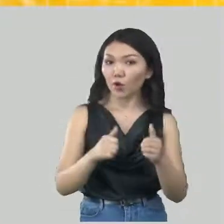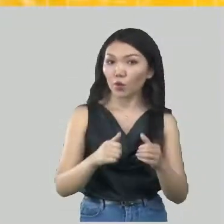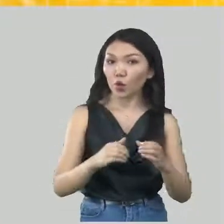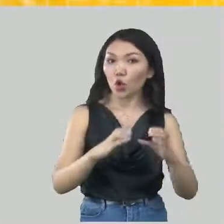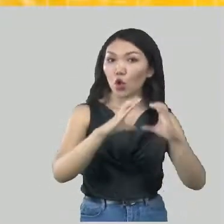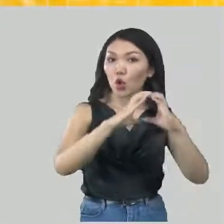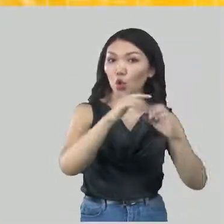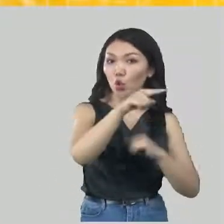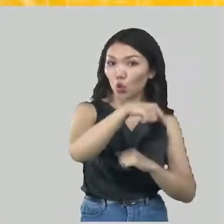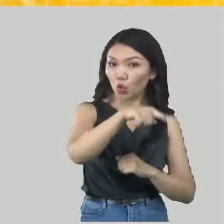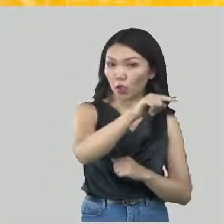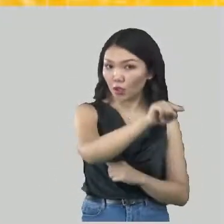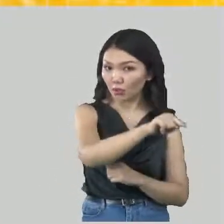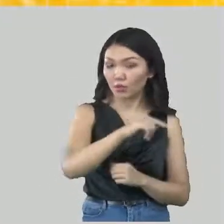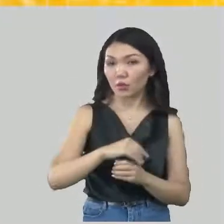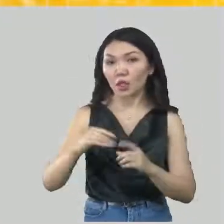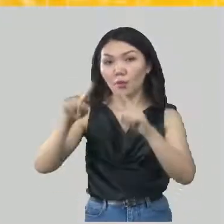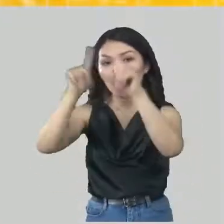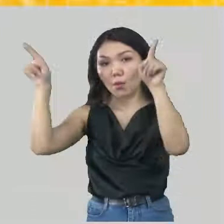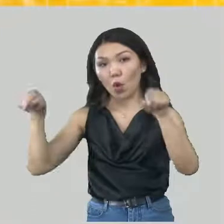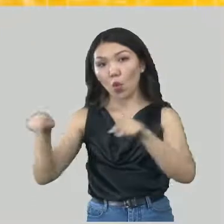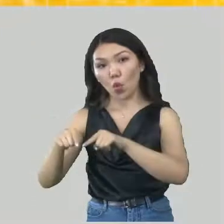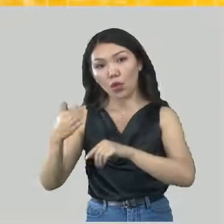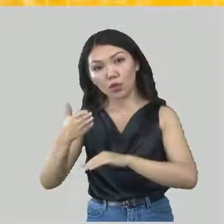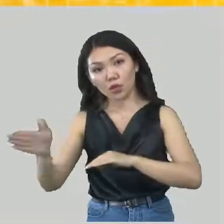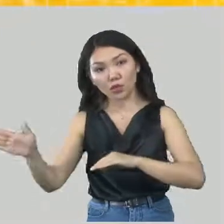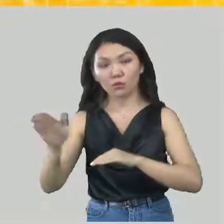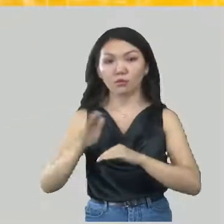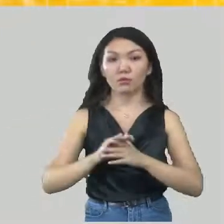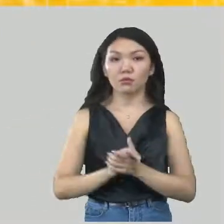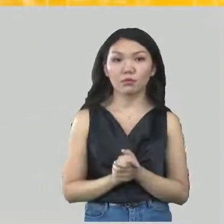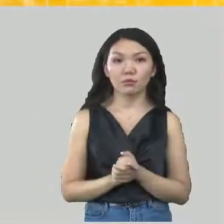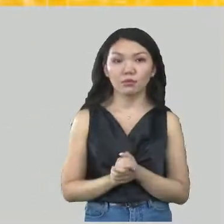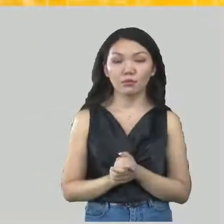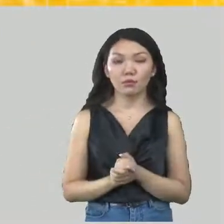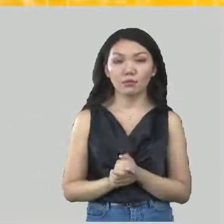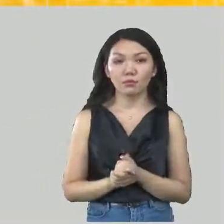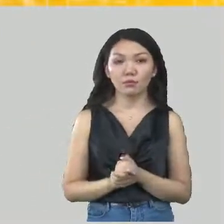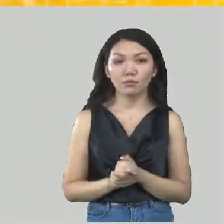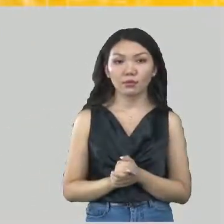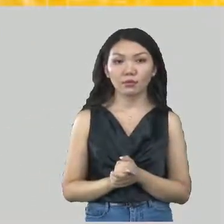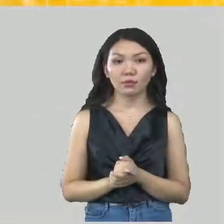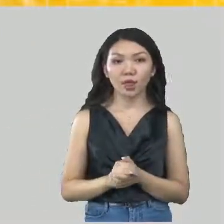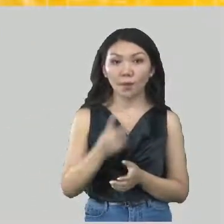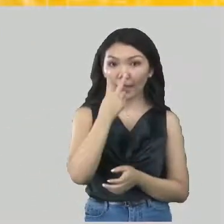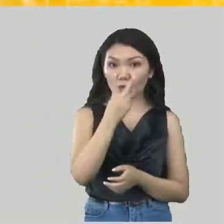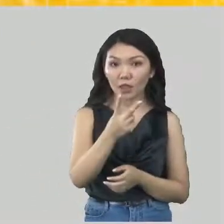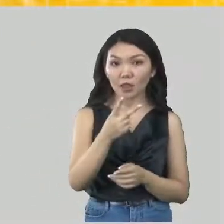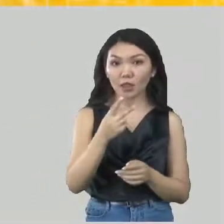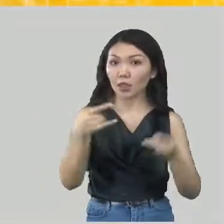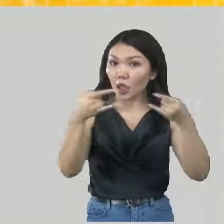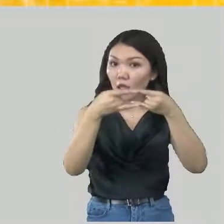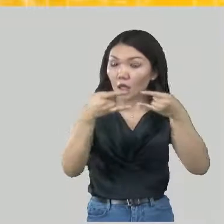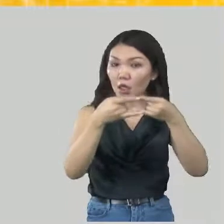и прямоугольники. Посмотрите на